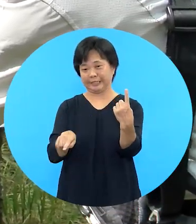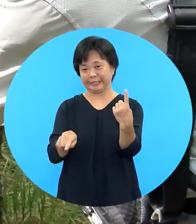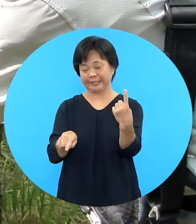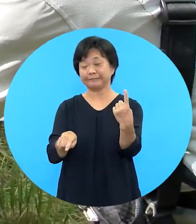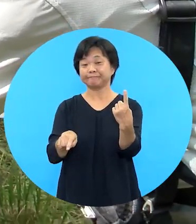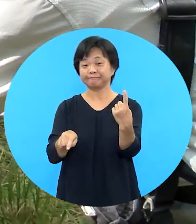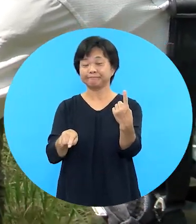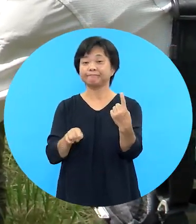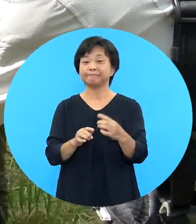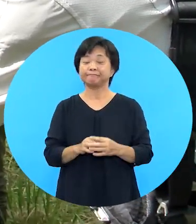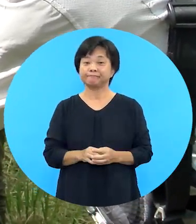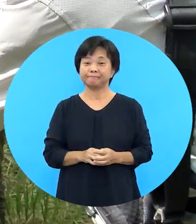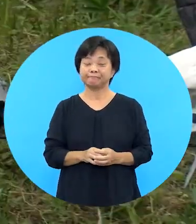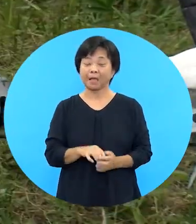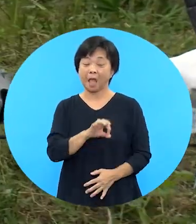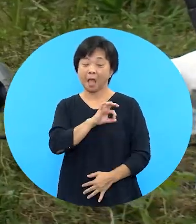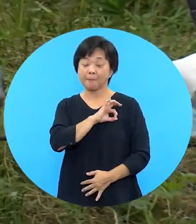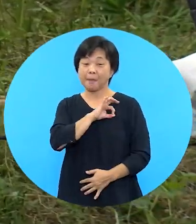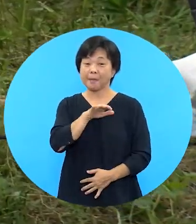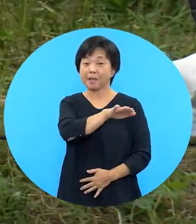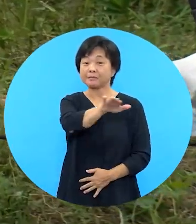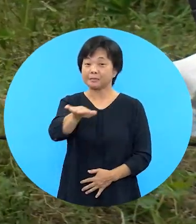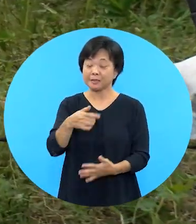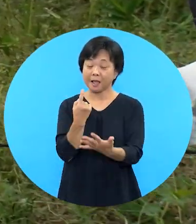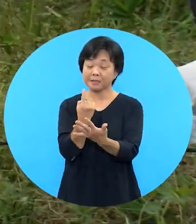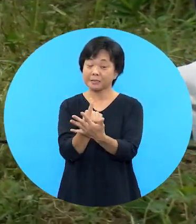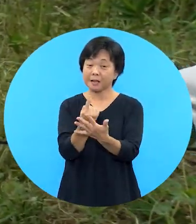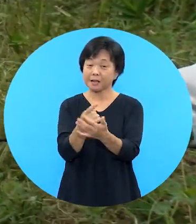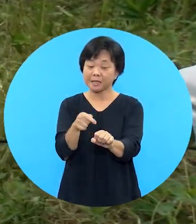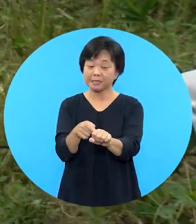ます。会員の皆さんに参